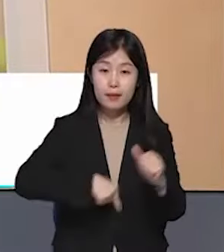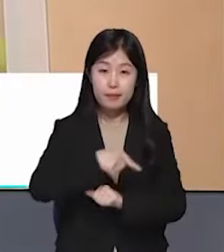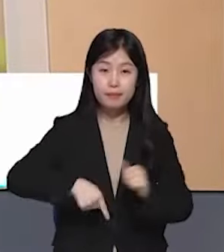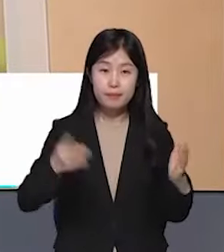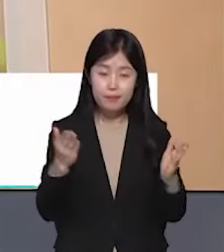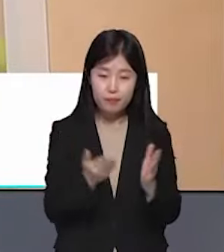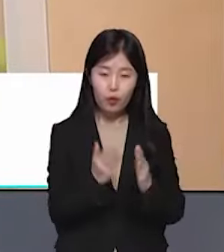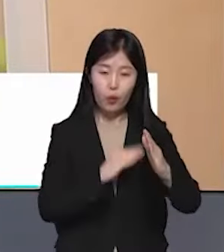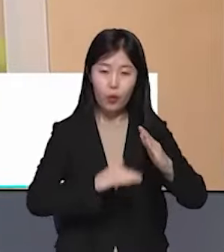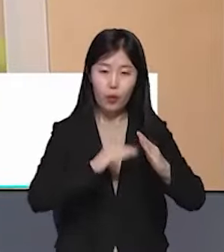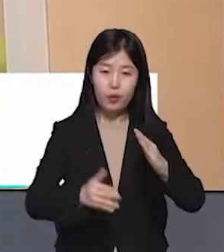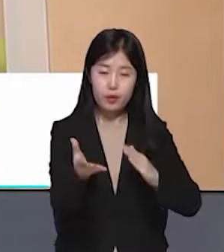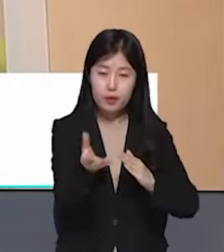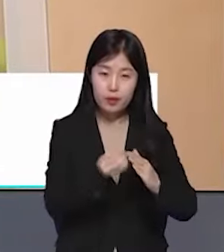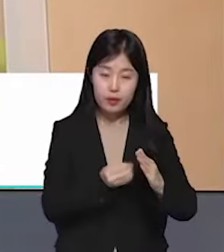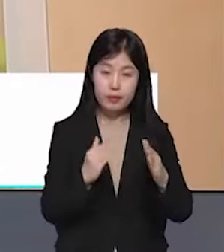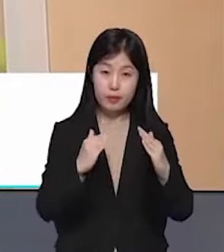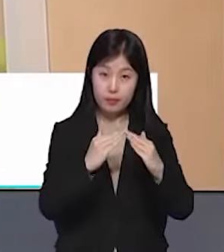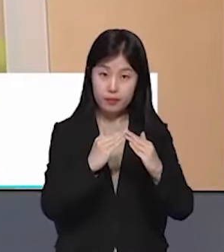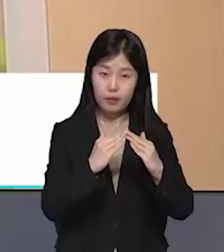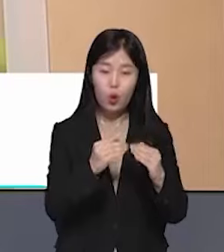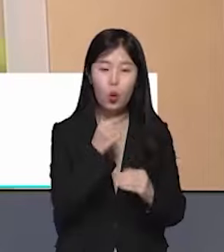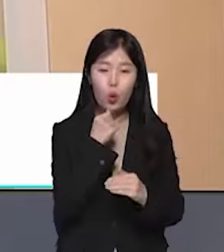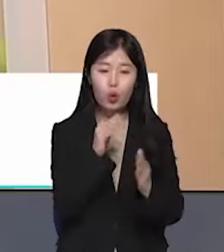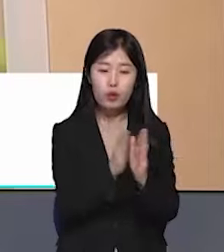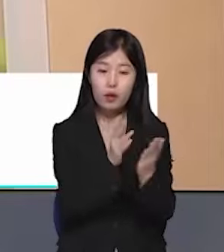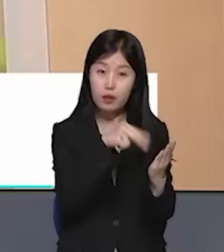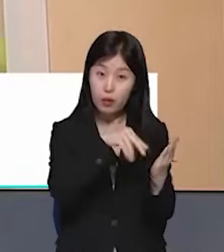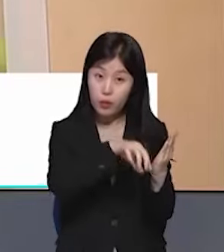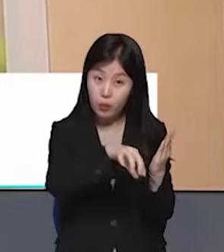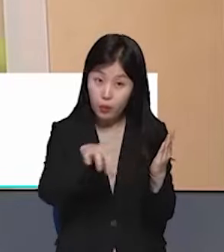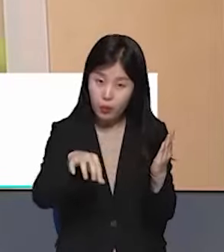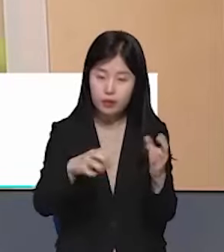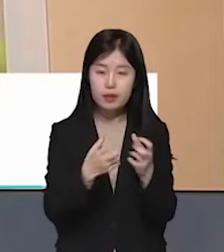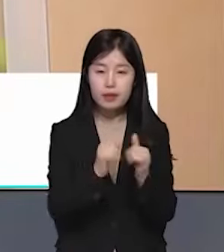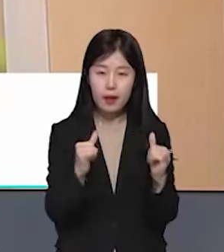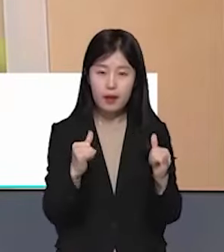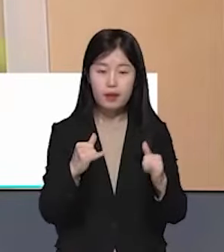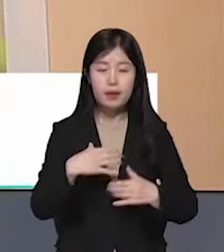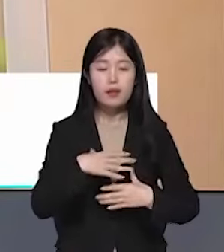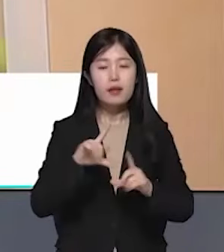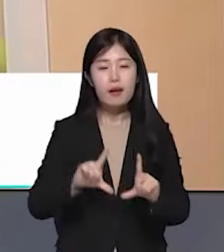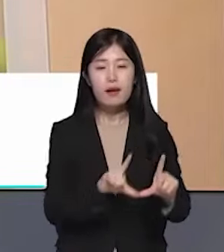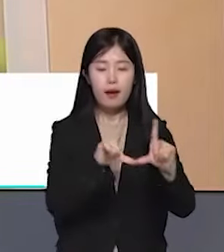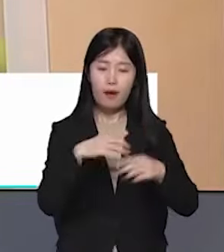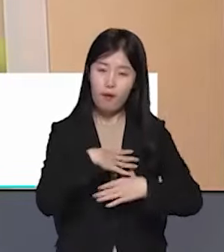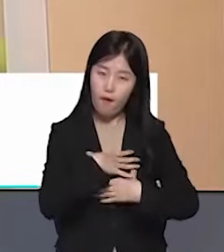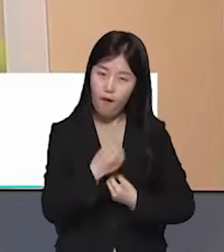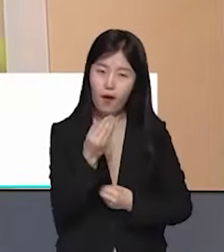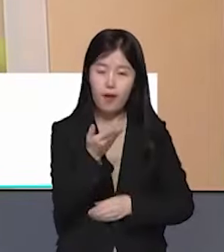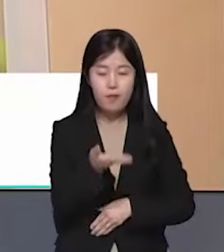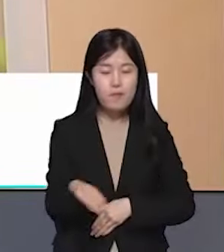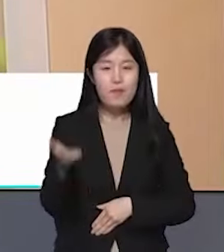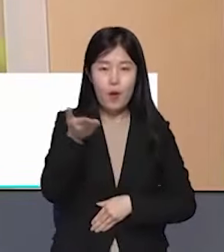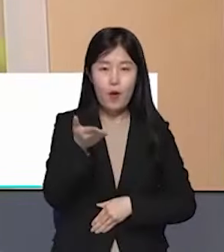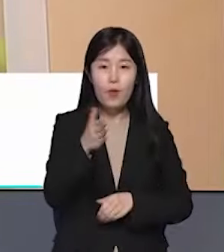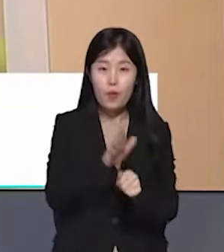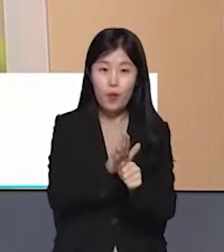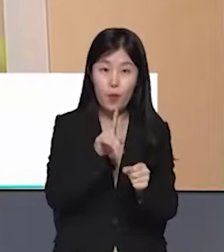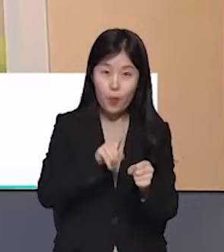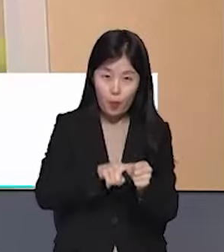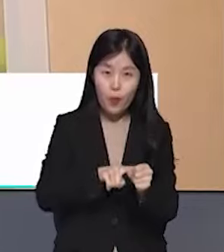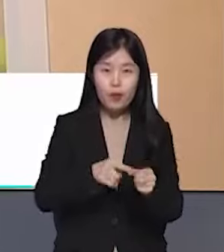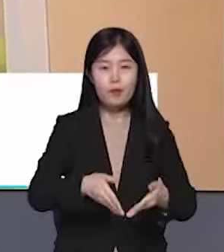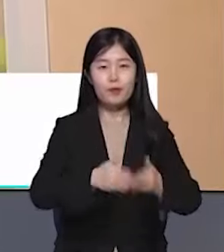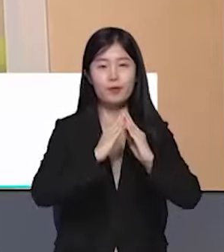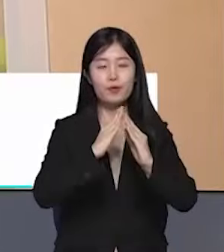발맞춰서 공공임대주택에서도 작은 도서관 등 입주민의 삶의 질을 높이기 위한 시설 확충이 이어지고 있습니다. 박성호